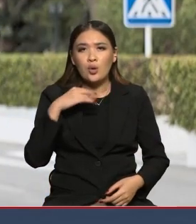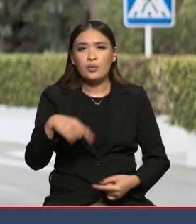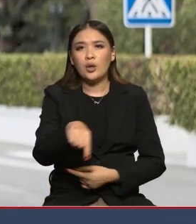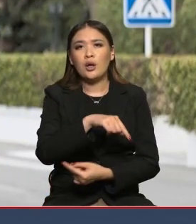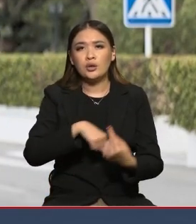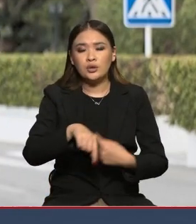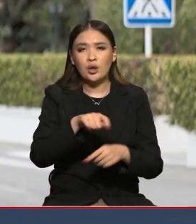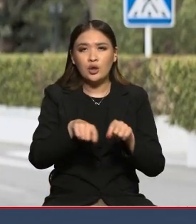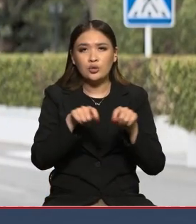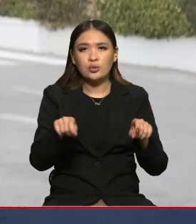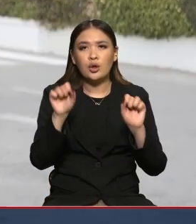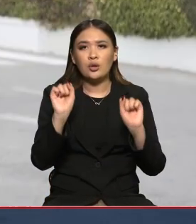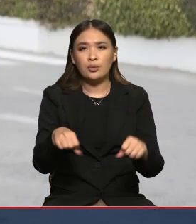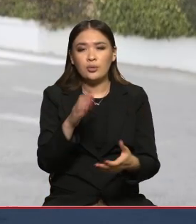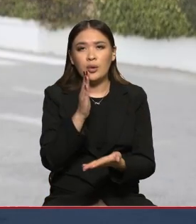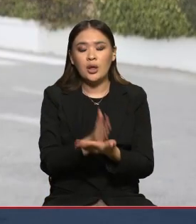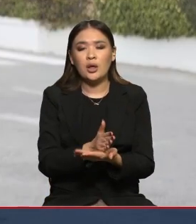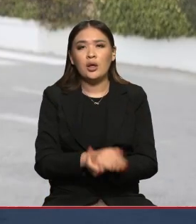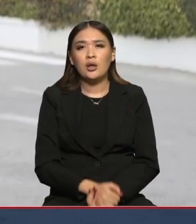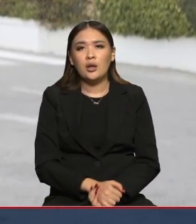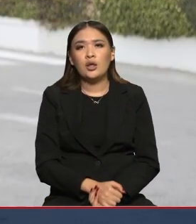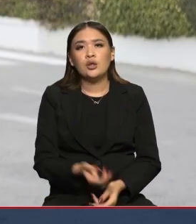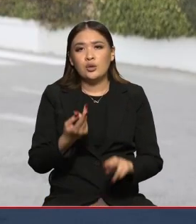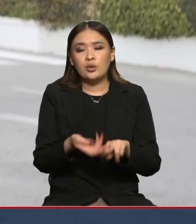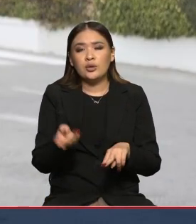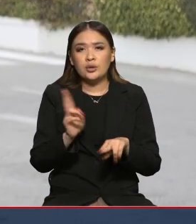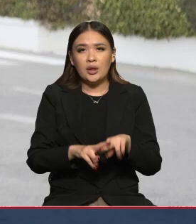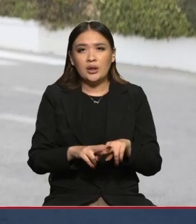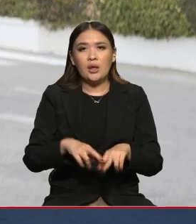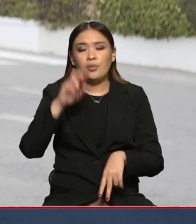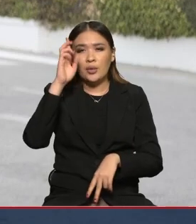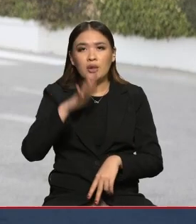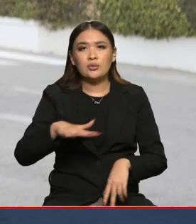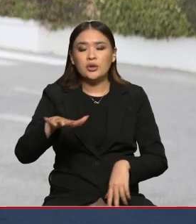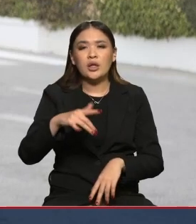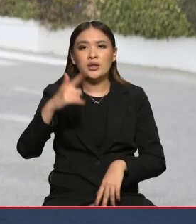кәсіпорындарды ашуға мүмкіндік бар. Сондықтан да осы еліміздегі кез келген көзі ашық